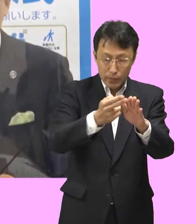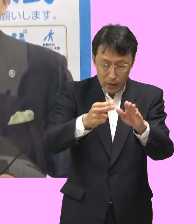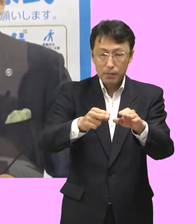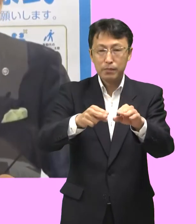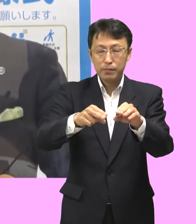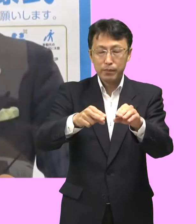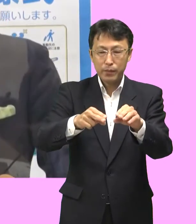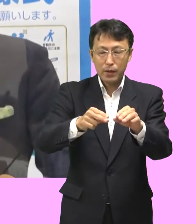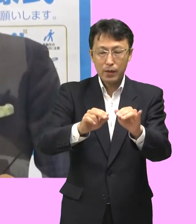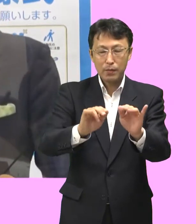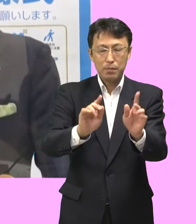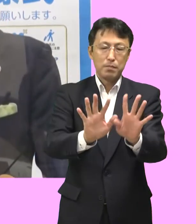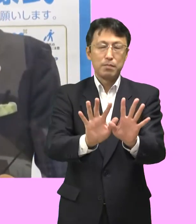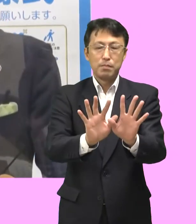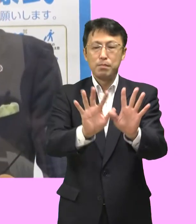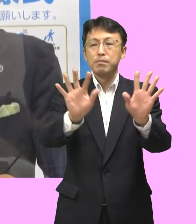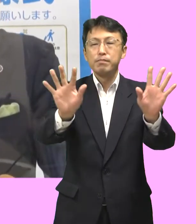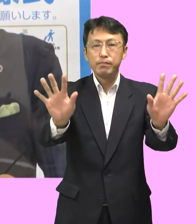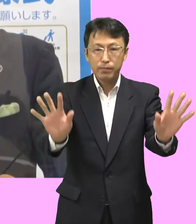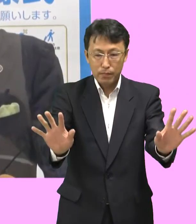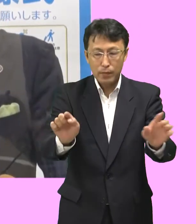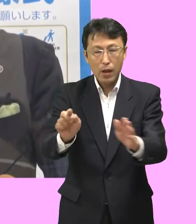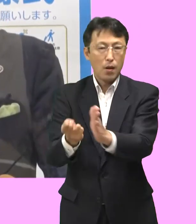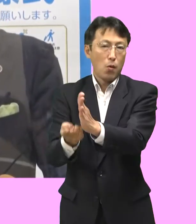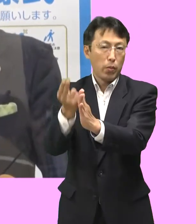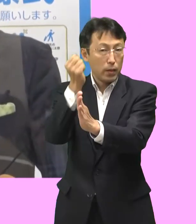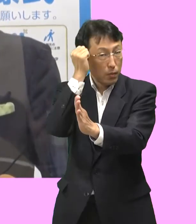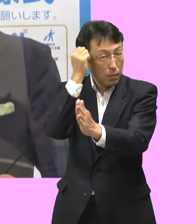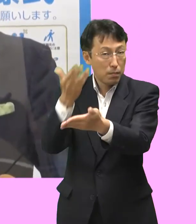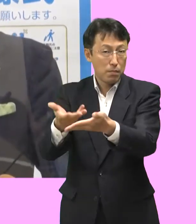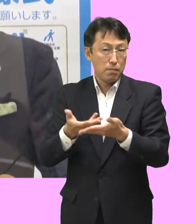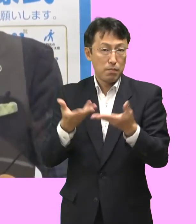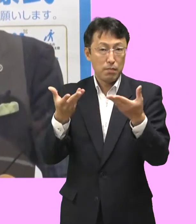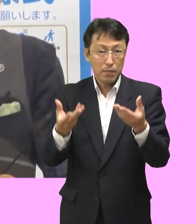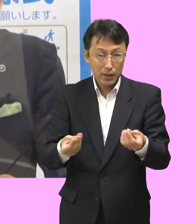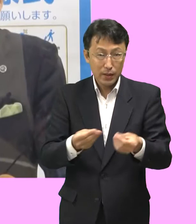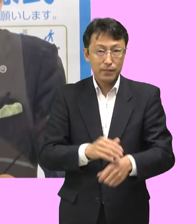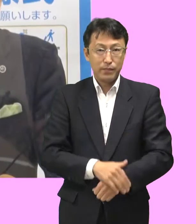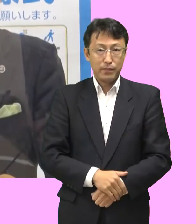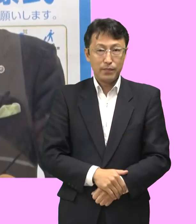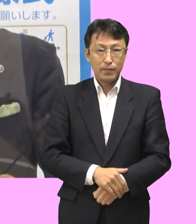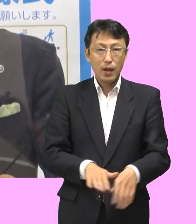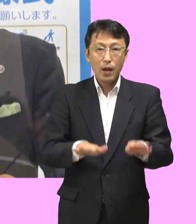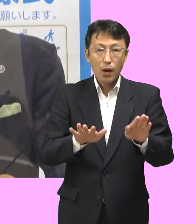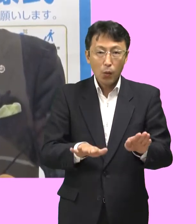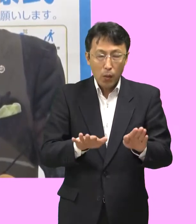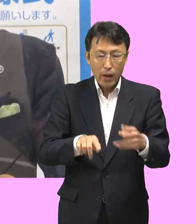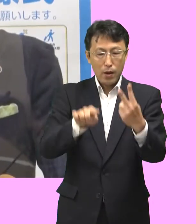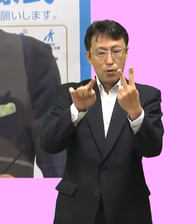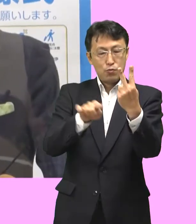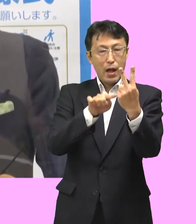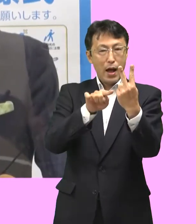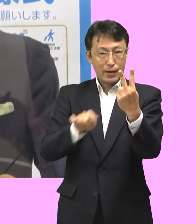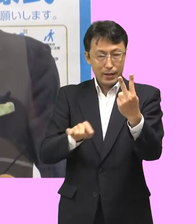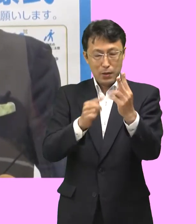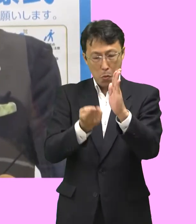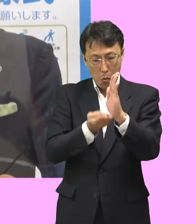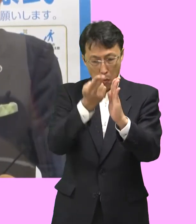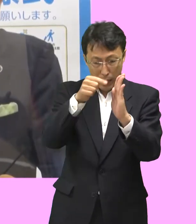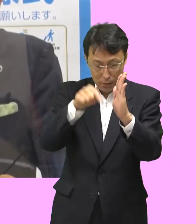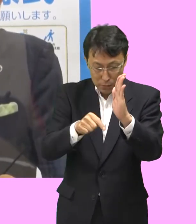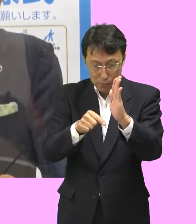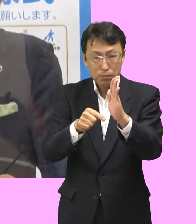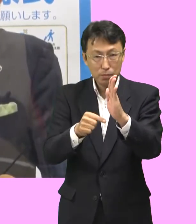ますし、それから、今回、こうやってお二人出られたということで、本日から、